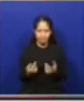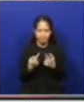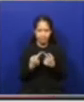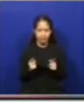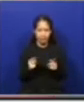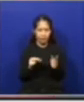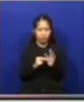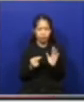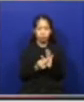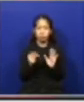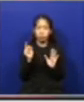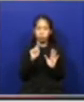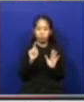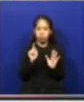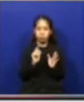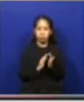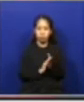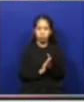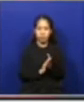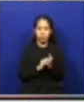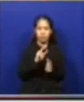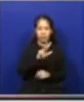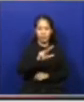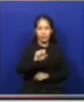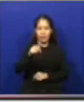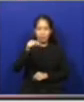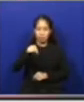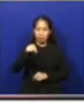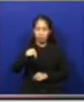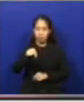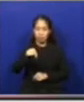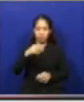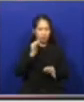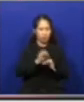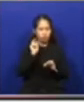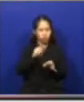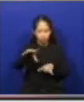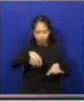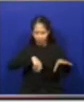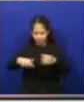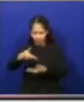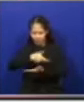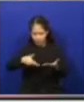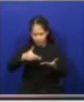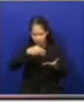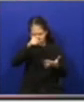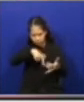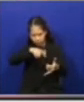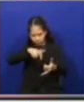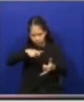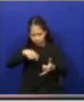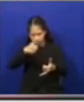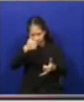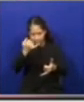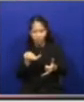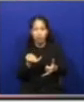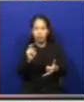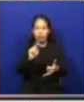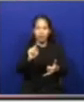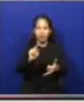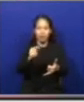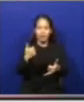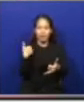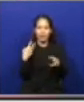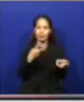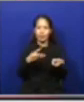การันตีนะเพราะว่าไอ้ 300,000 กว่าเนี่ยธนาคารก็ต้องพิจารณาอีกว่าจะให้ดีไม่ให้ดีโดยพิจารณาจ